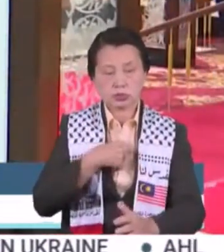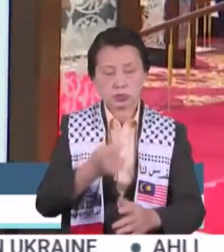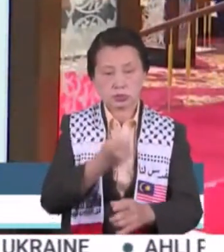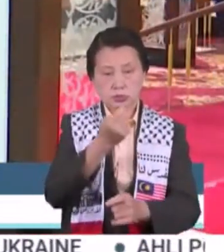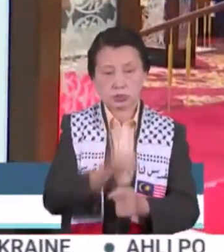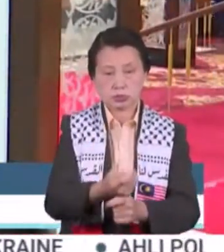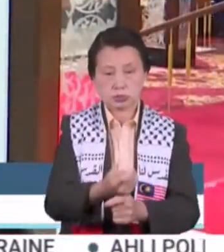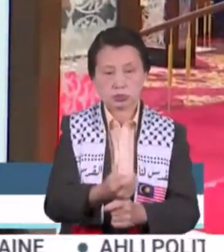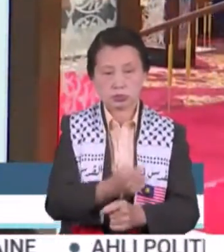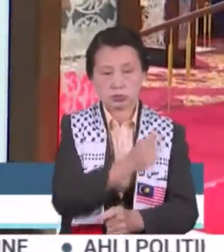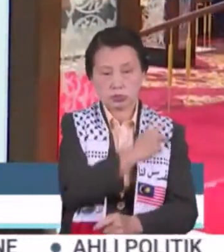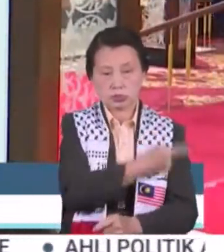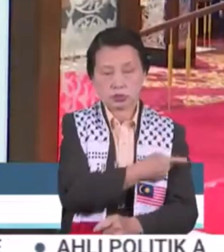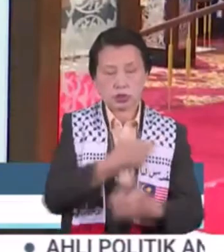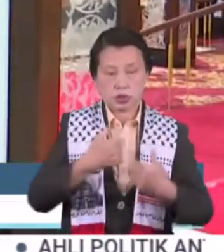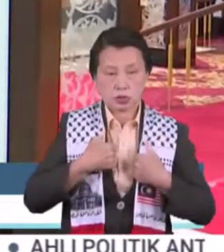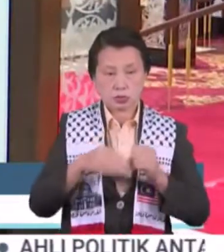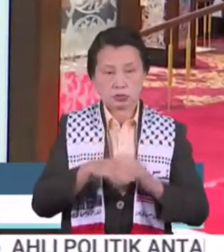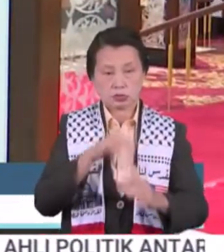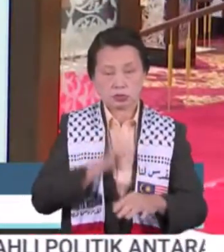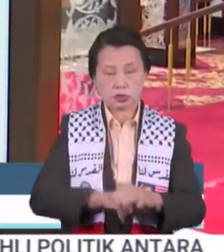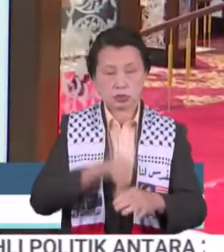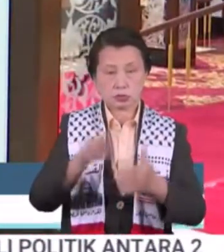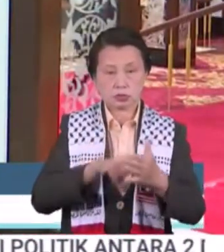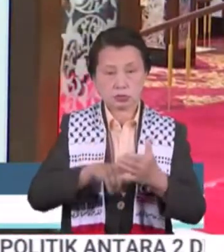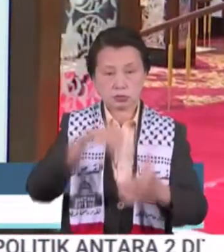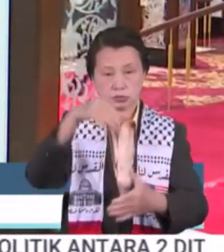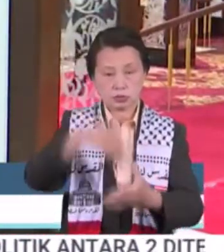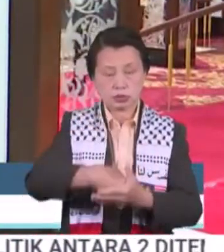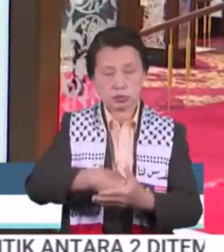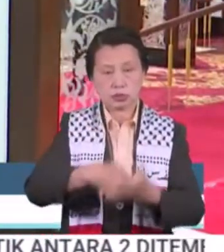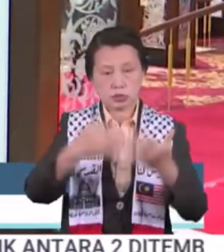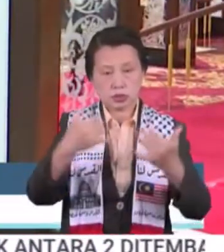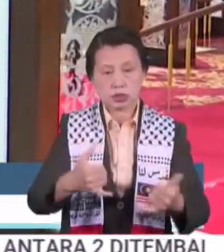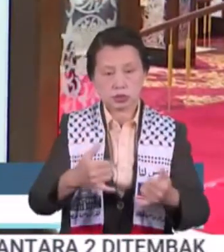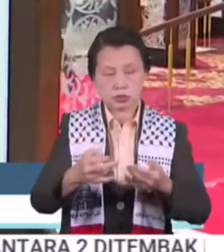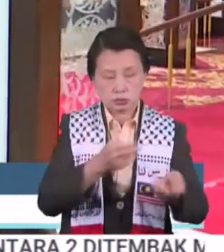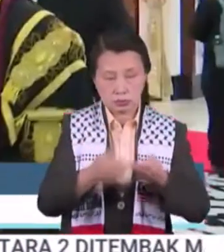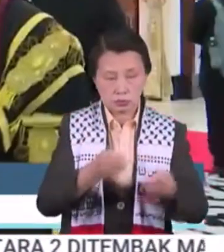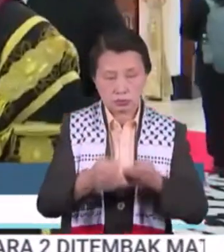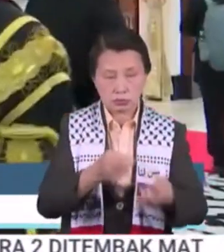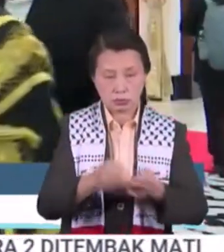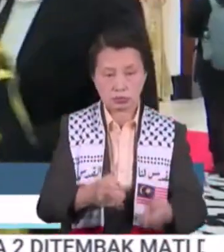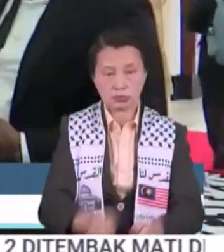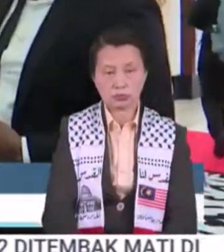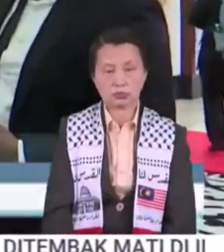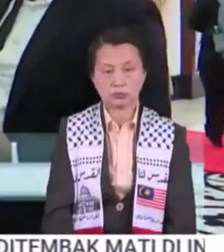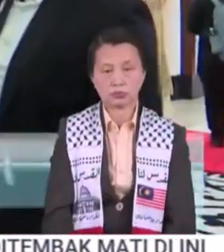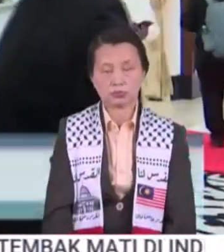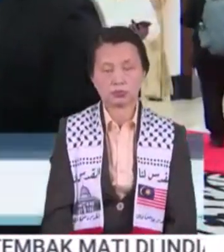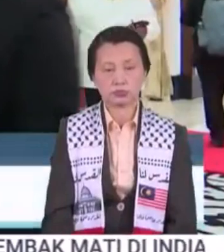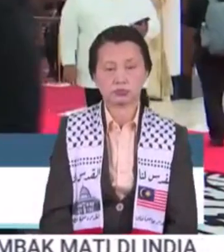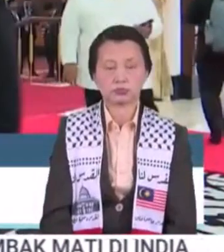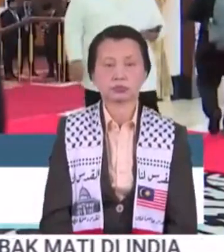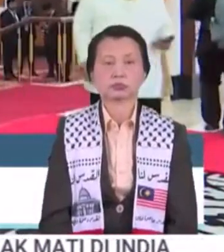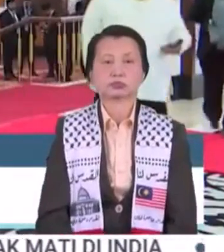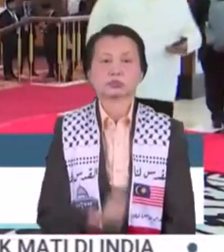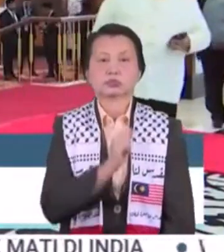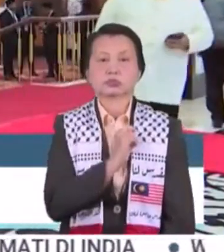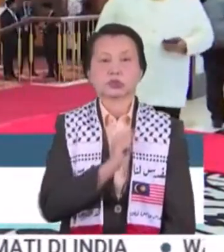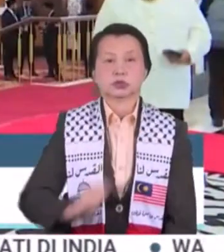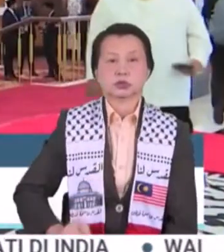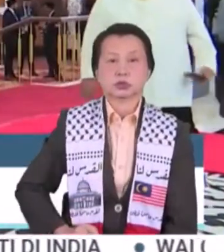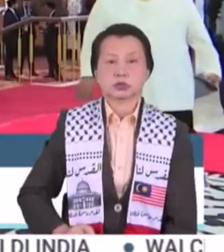menentukan mandat itu adalah semasa pilihan raya. Tempoh sekarang adalah mengurus tadbir negara. Tuanku juga